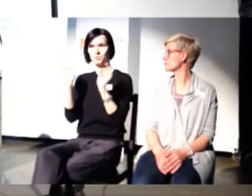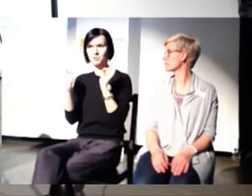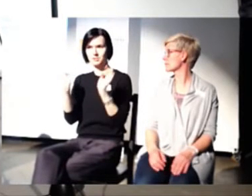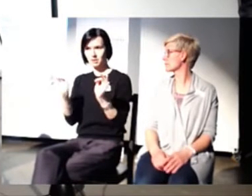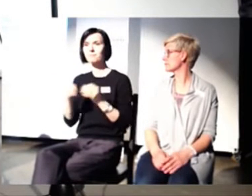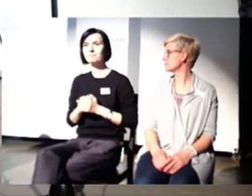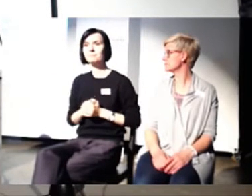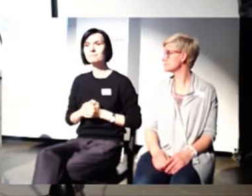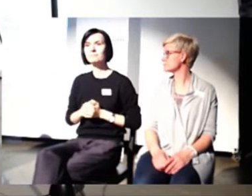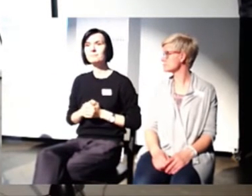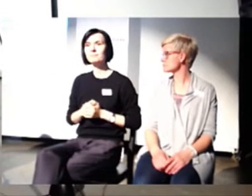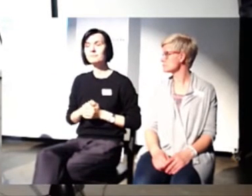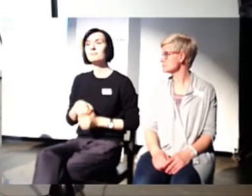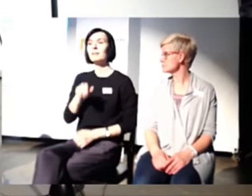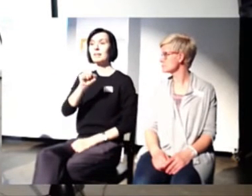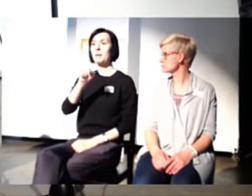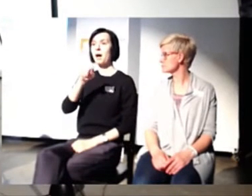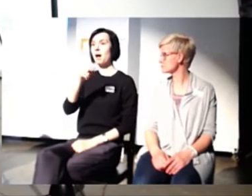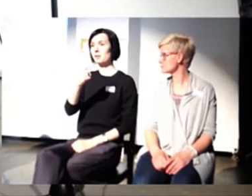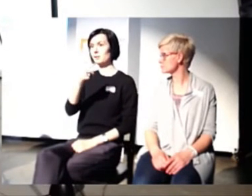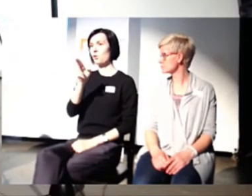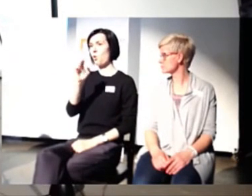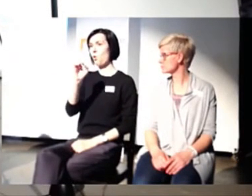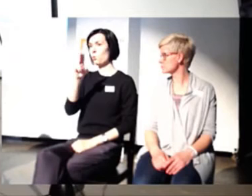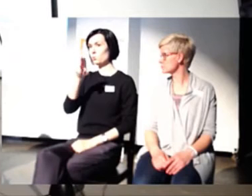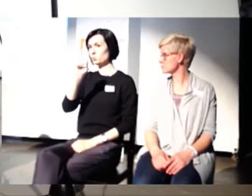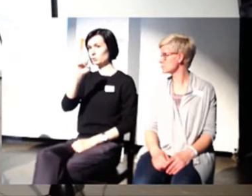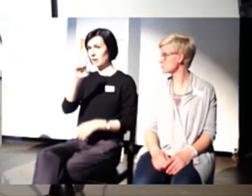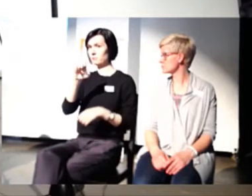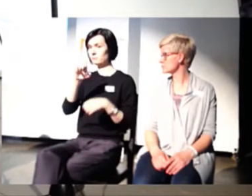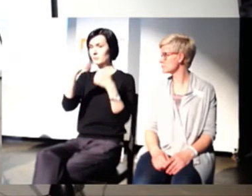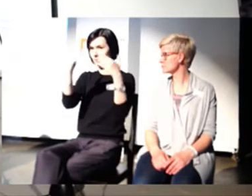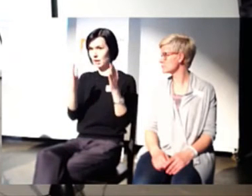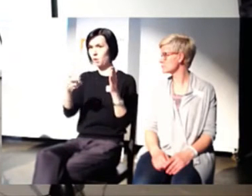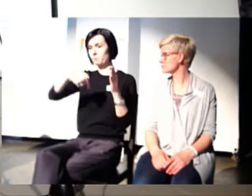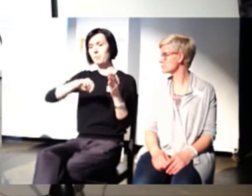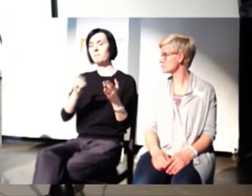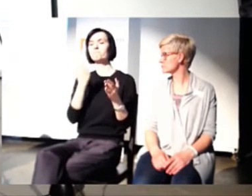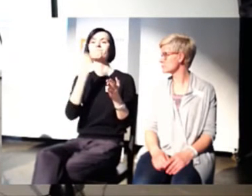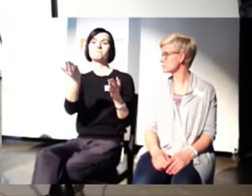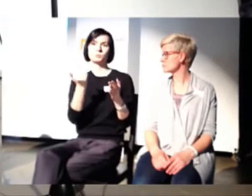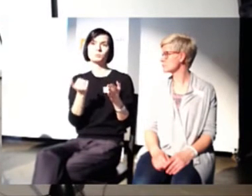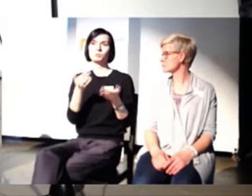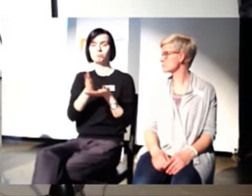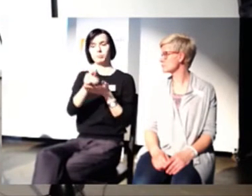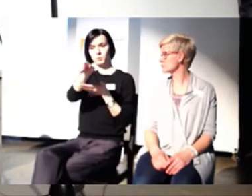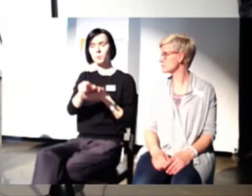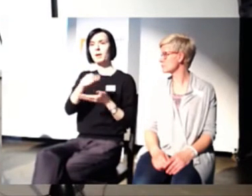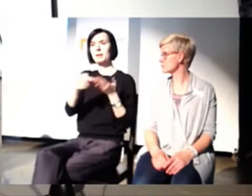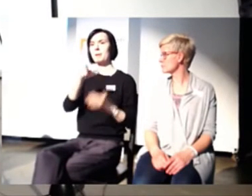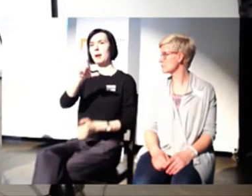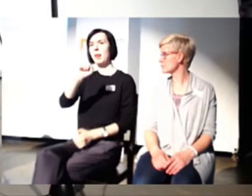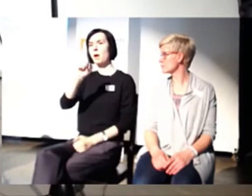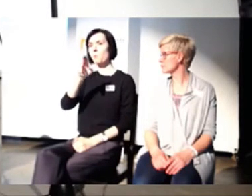Herättiin sieltä juurikin tuolta Arthausista kutsuttiin puhujaa ja sieltä tuli semmoinen Laura Slater-niminen, joka oli itsekin taiteilija,